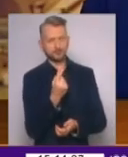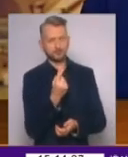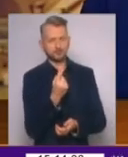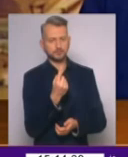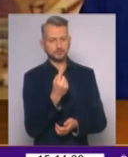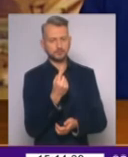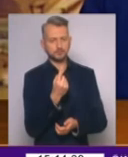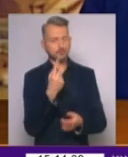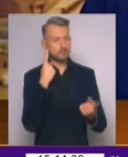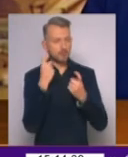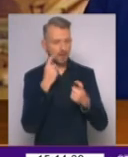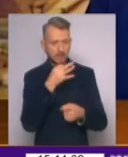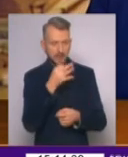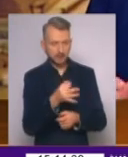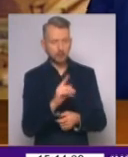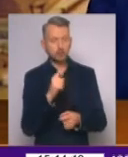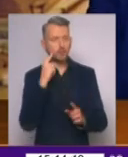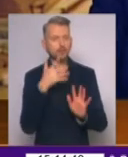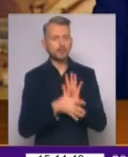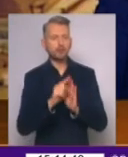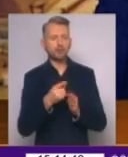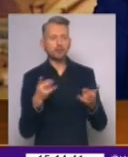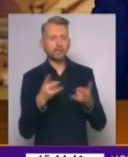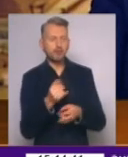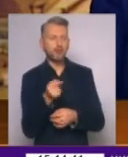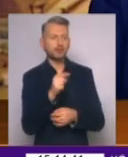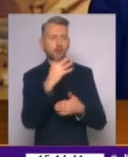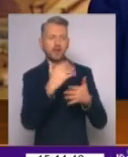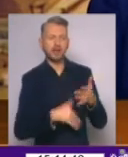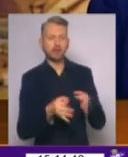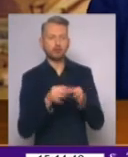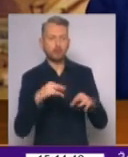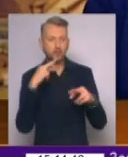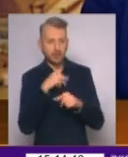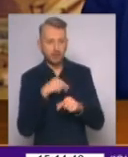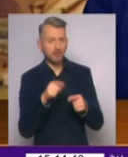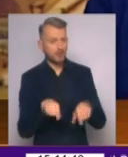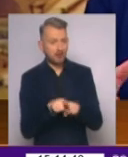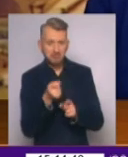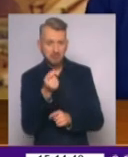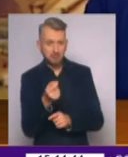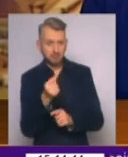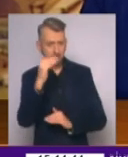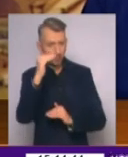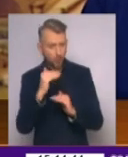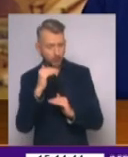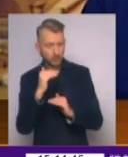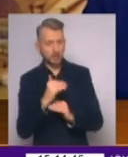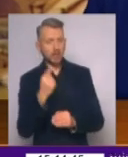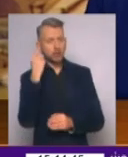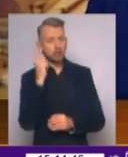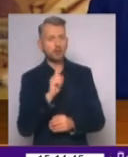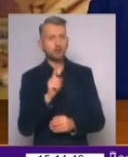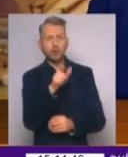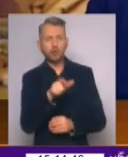такі дані статистичні навести, щоб зрозуміло, чому треба і той перелік доступних ліків, він і так є малим. Тому що, думаю, що